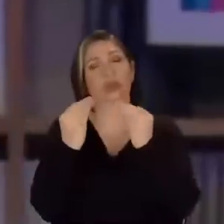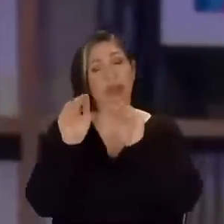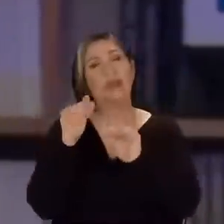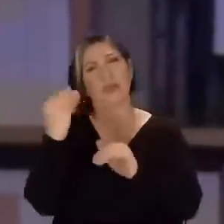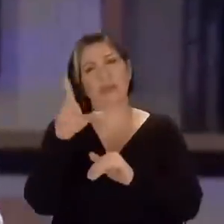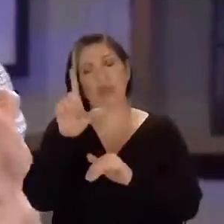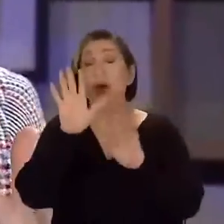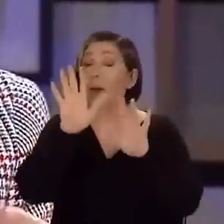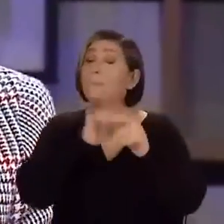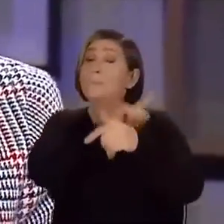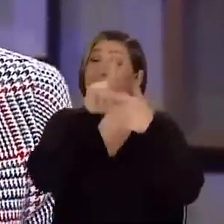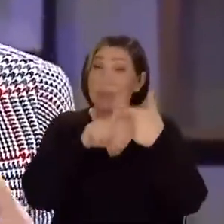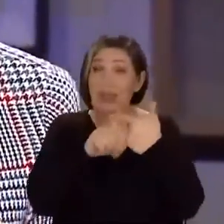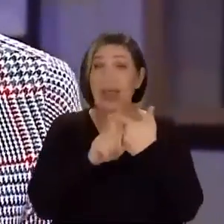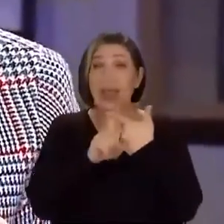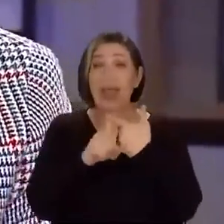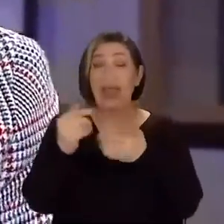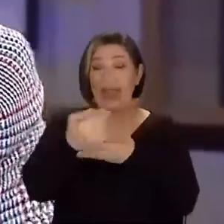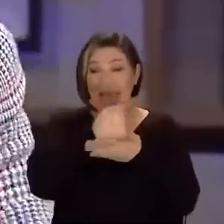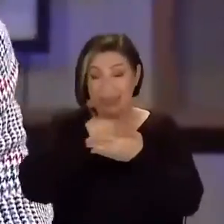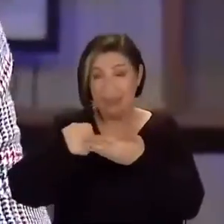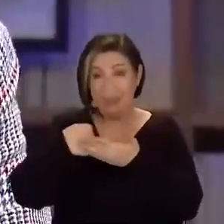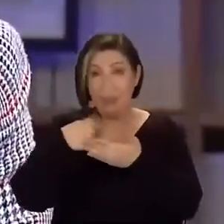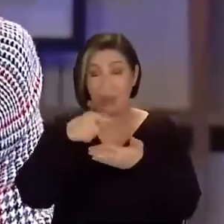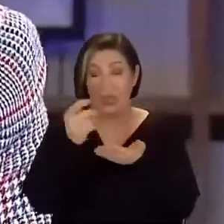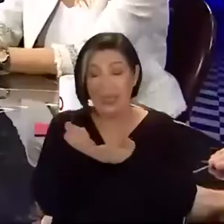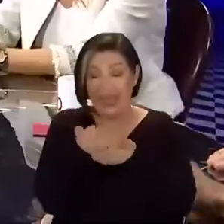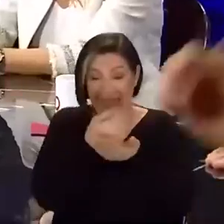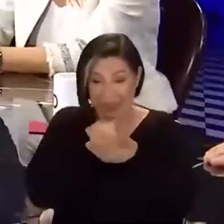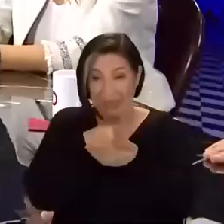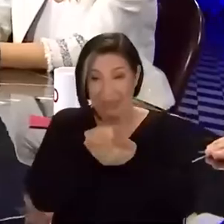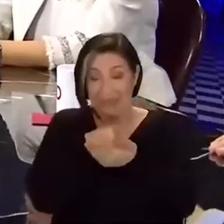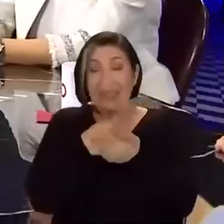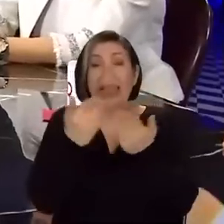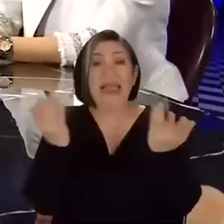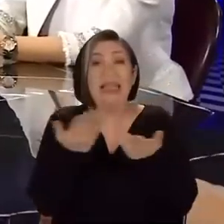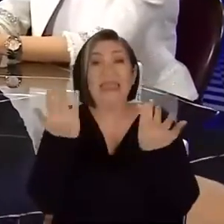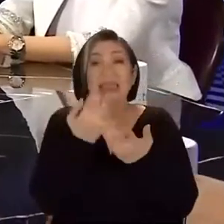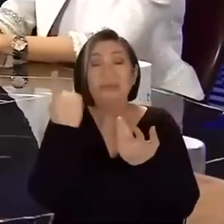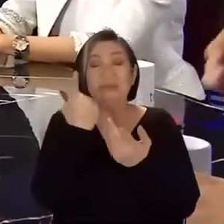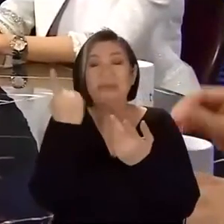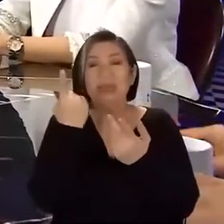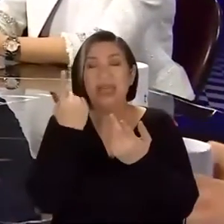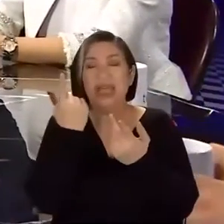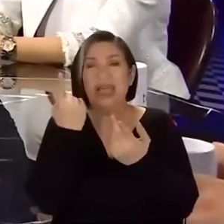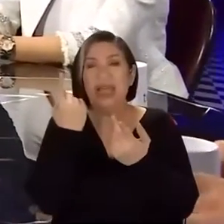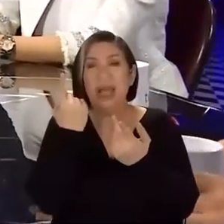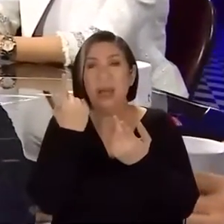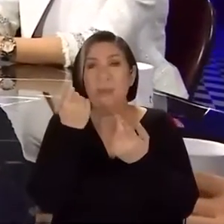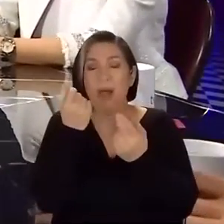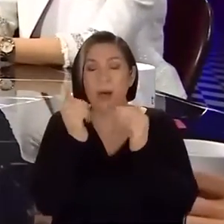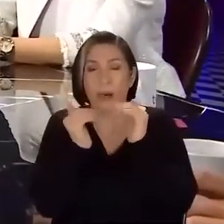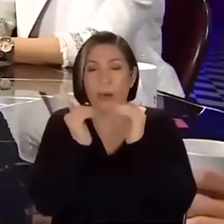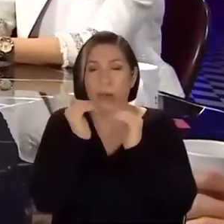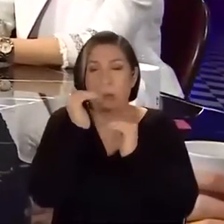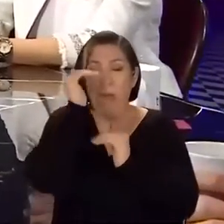şey. Bir de kazanıp bu kazancıyla nasıl bir şey, spekülasyonlarla parayı